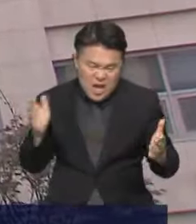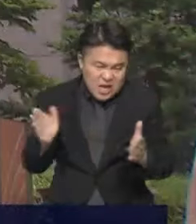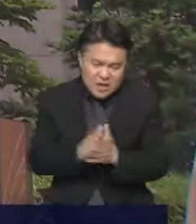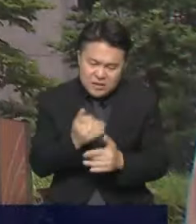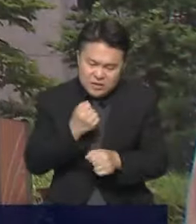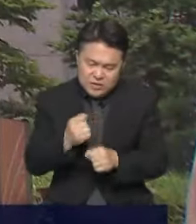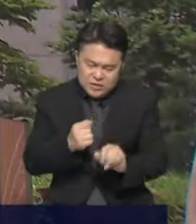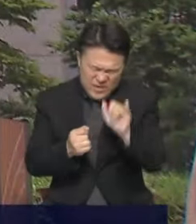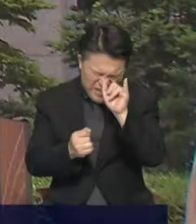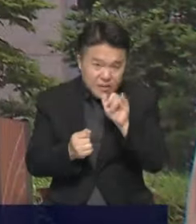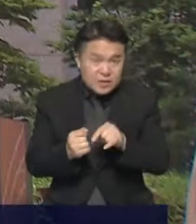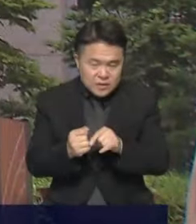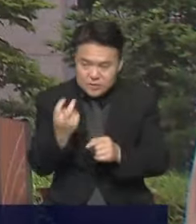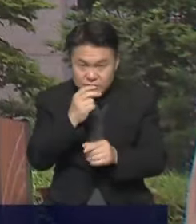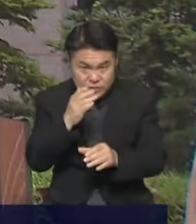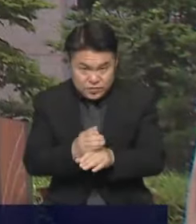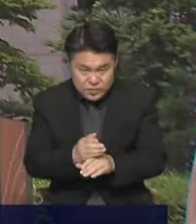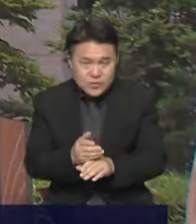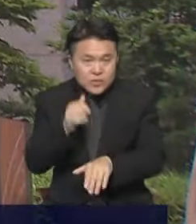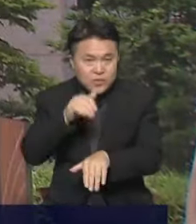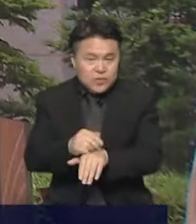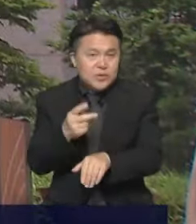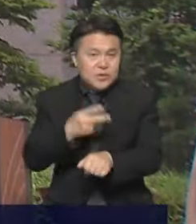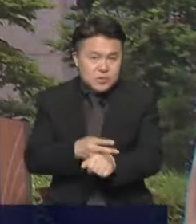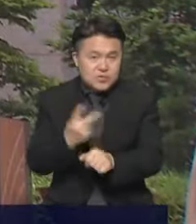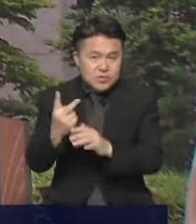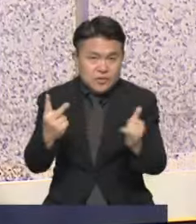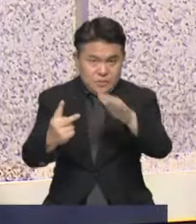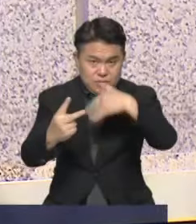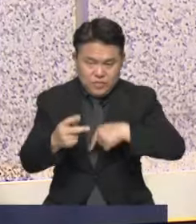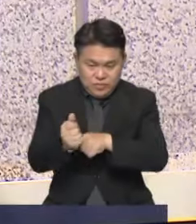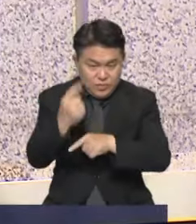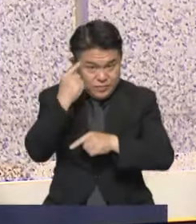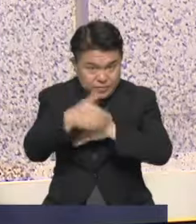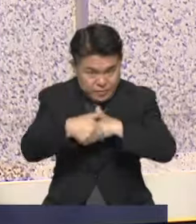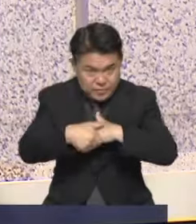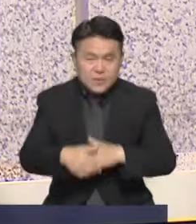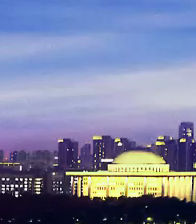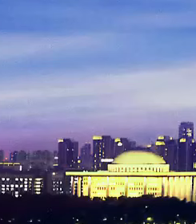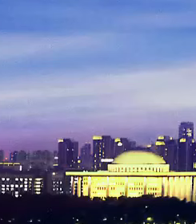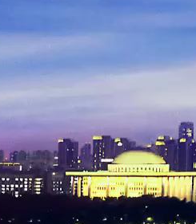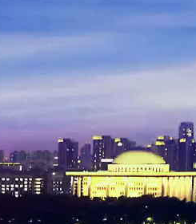2명을 참고인 신분으로 불러 곧 조사할 예정입니다. SBS 송기준입니다.